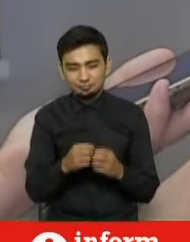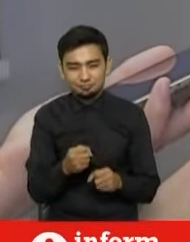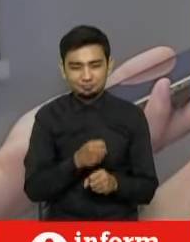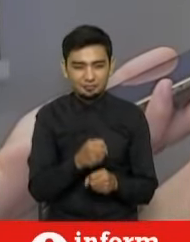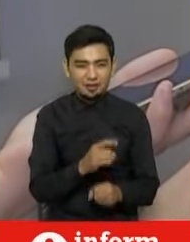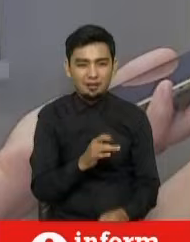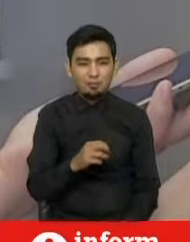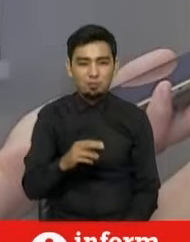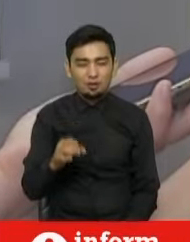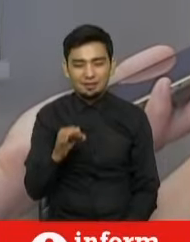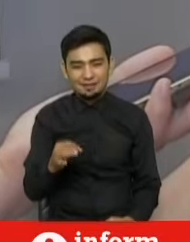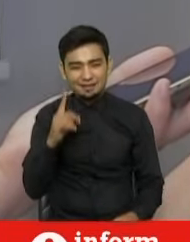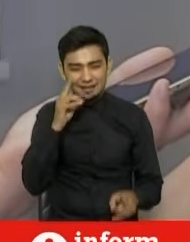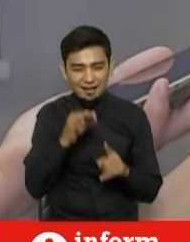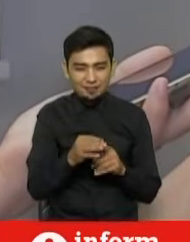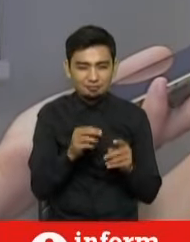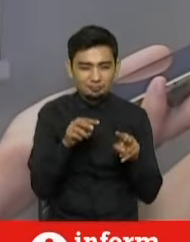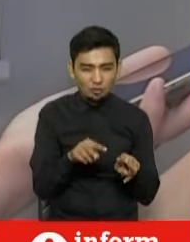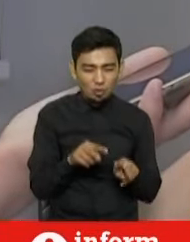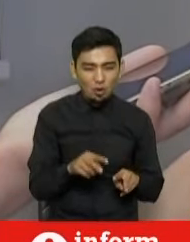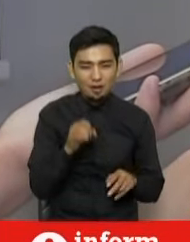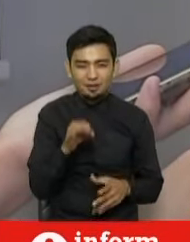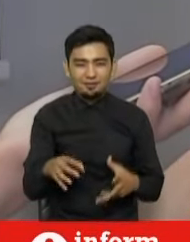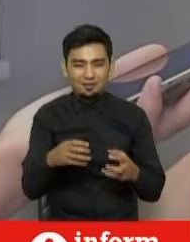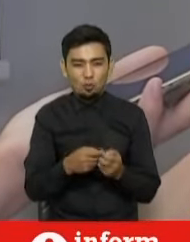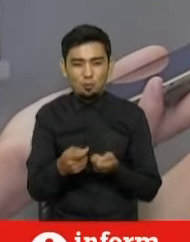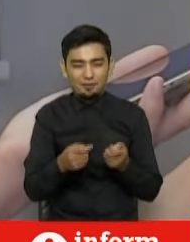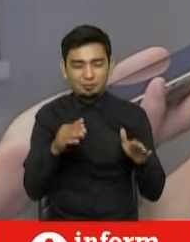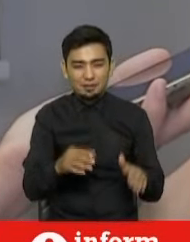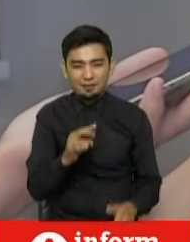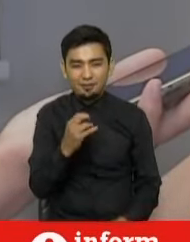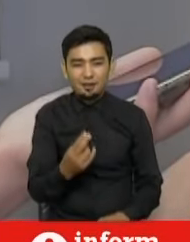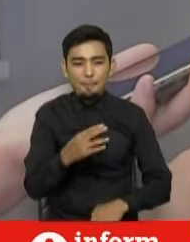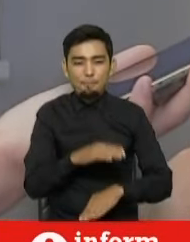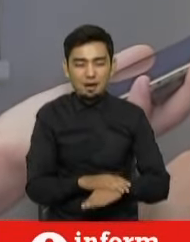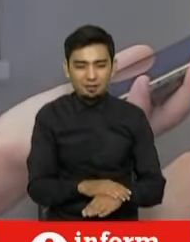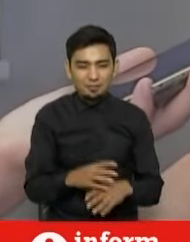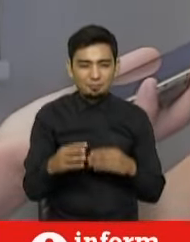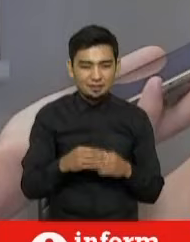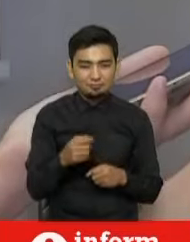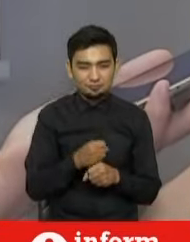Для целей контроля за доходностью доверительных управляющих Национальным банком совместно с КАСЕ был